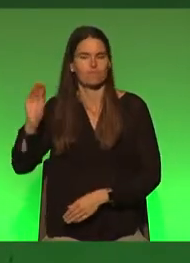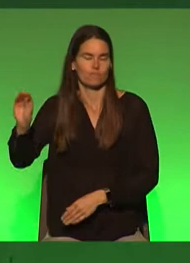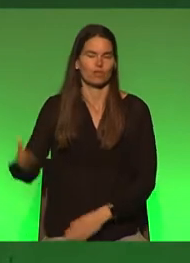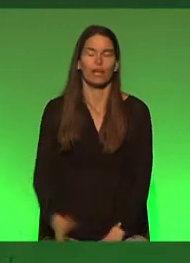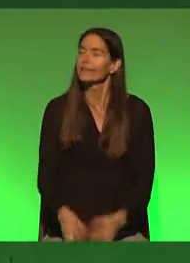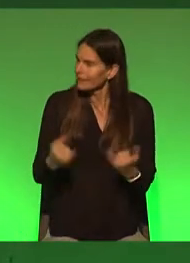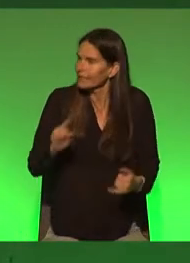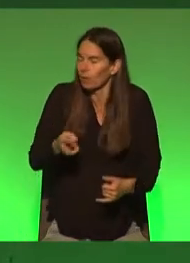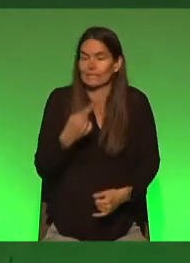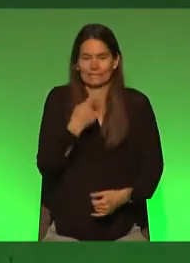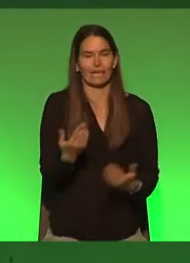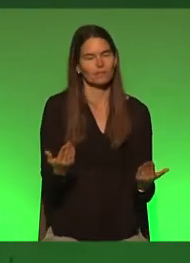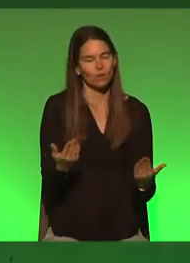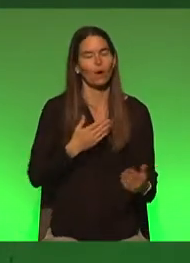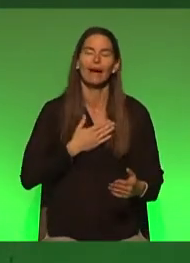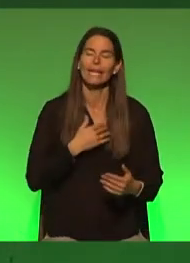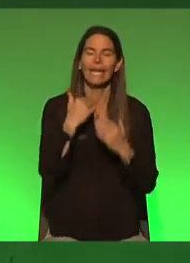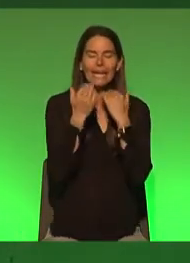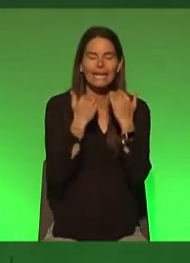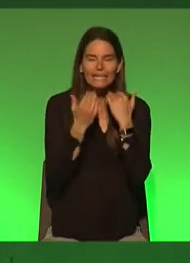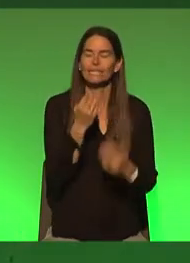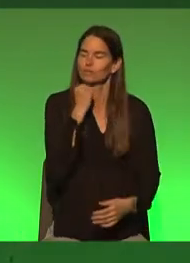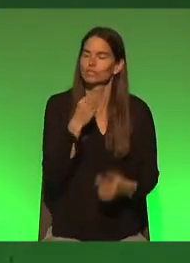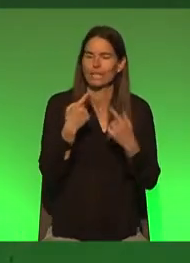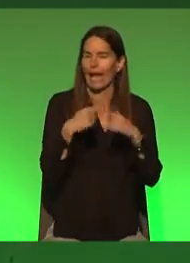jetzt mal raus, auch wenn ich meine Rede eigentlich anders anfangen wollte.